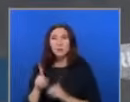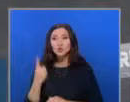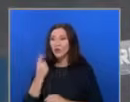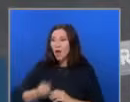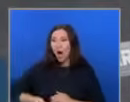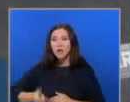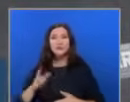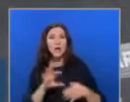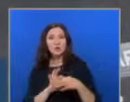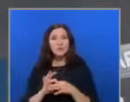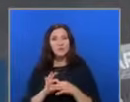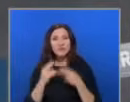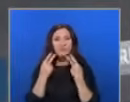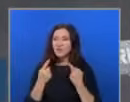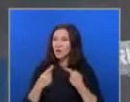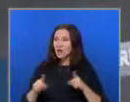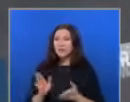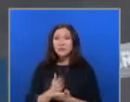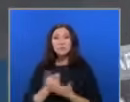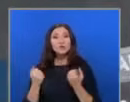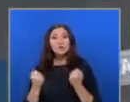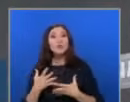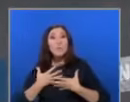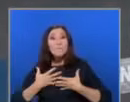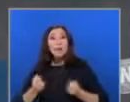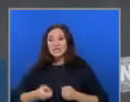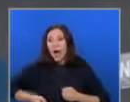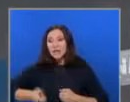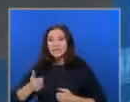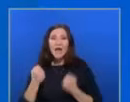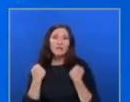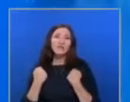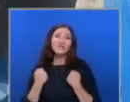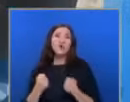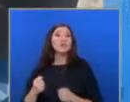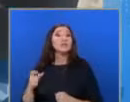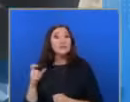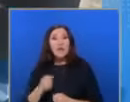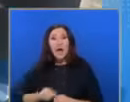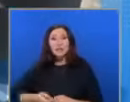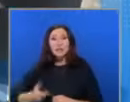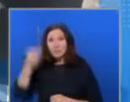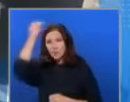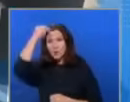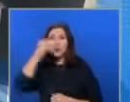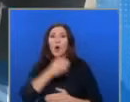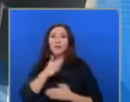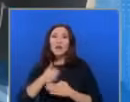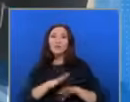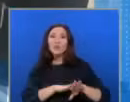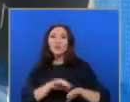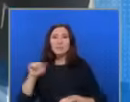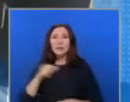един хазартно зависим да види разликата между живота без хазарт и живота с хазарт. Българка от крайно дясната